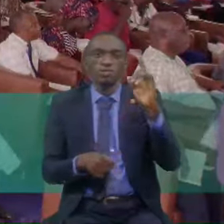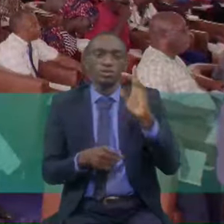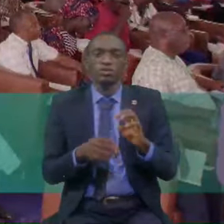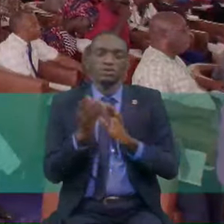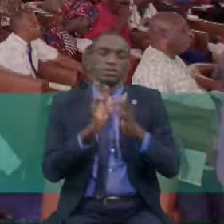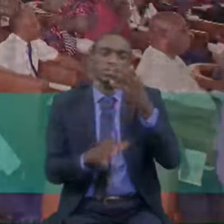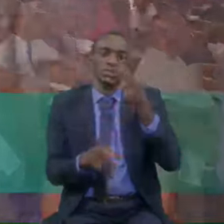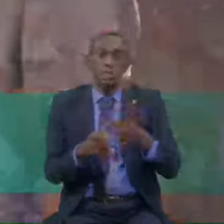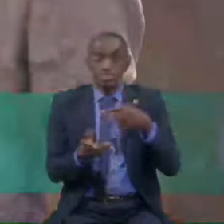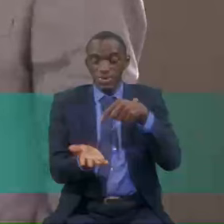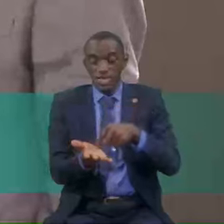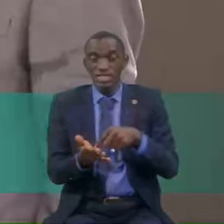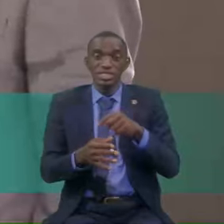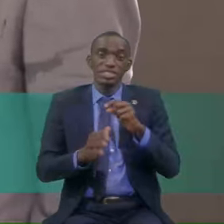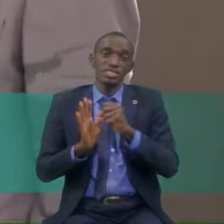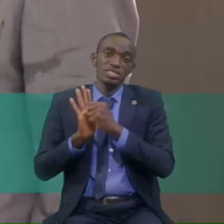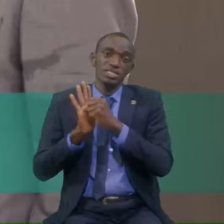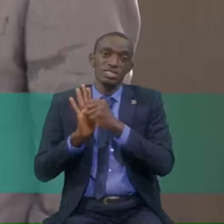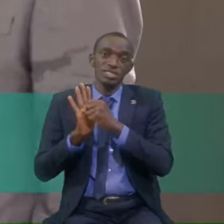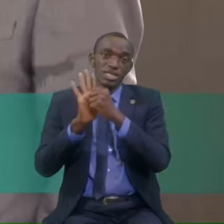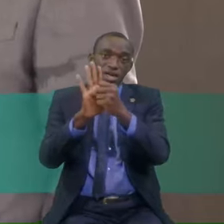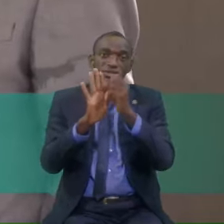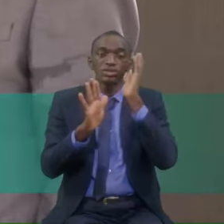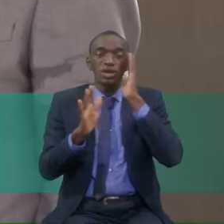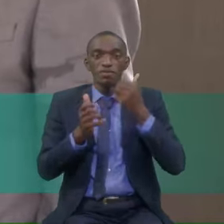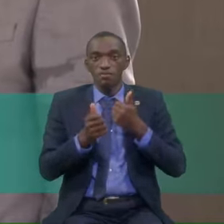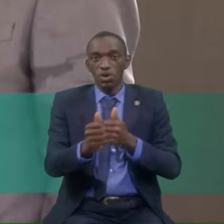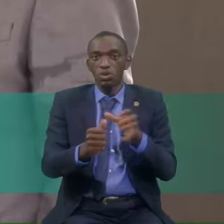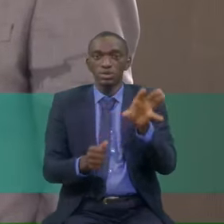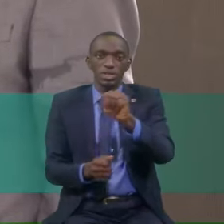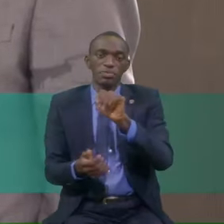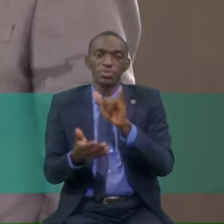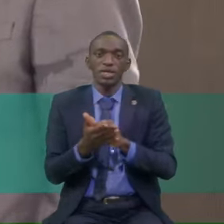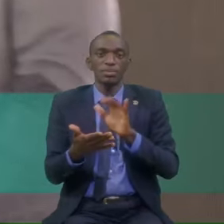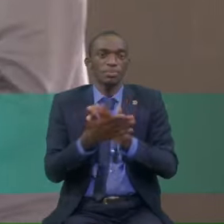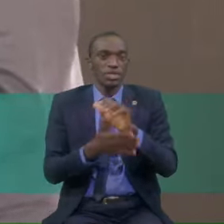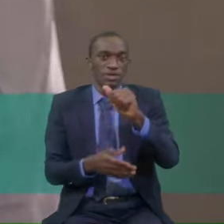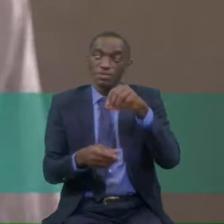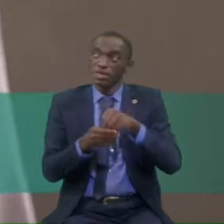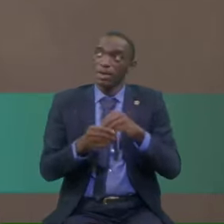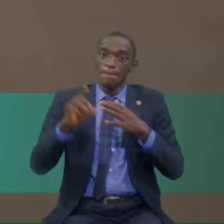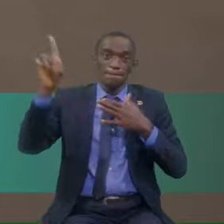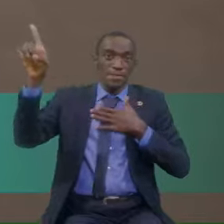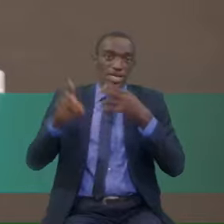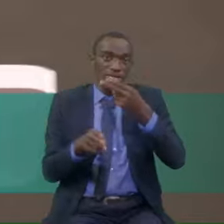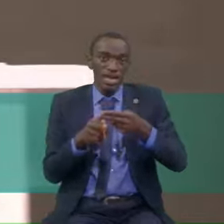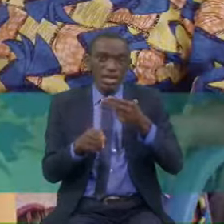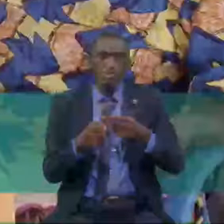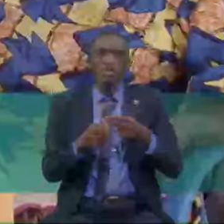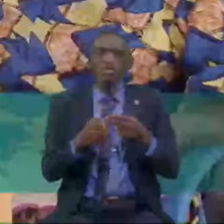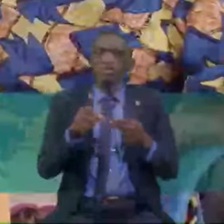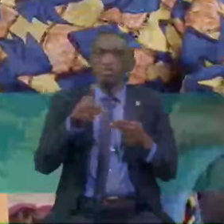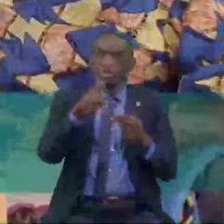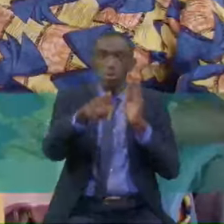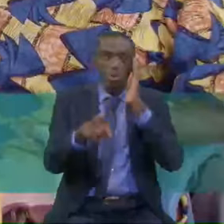Voici les miracles qui accompagneront ceux qui auront cru en mon nom. Ils chasseront les démons. Ils